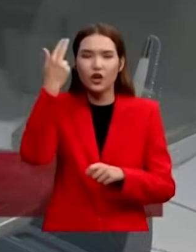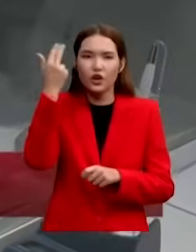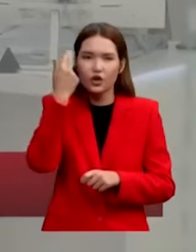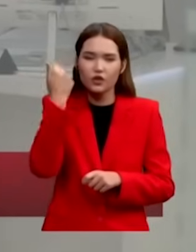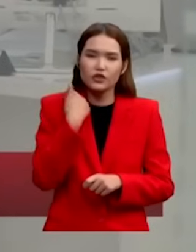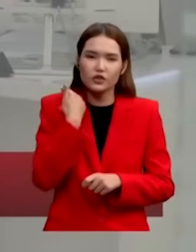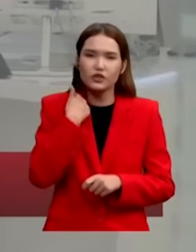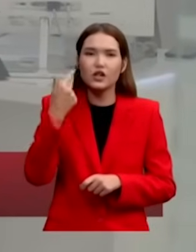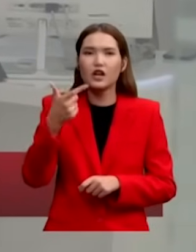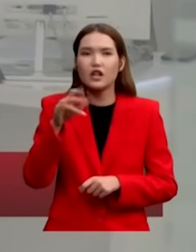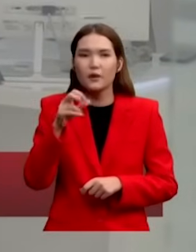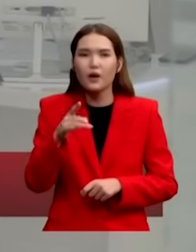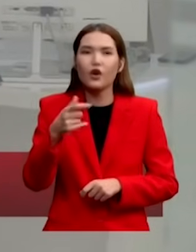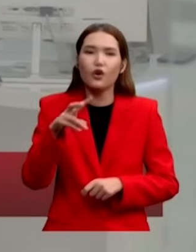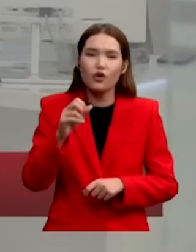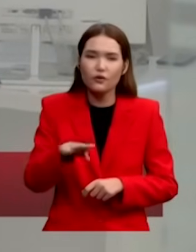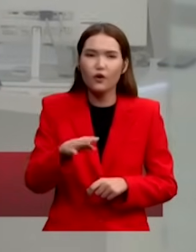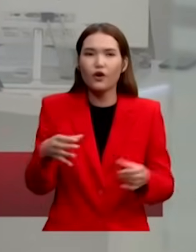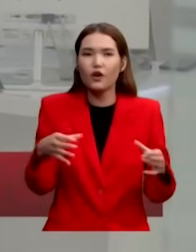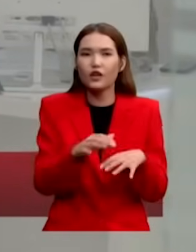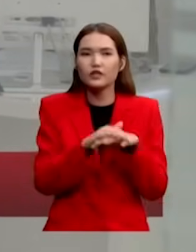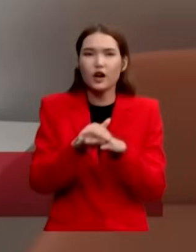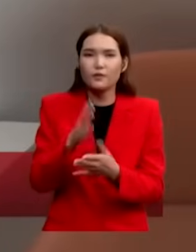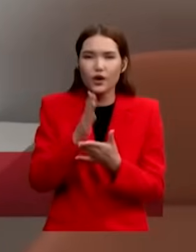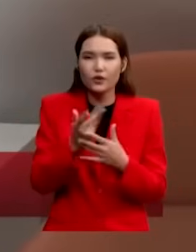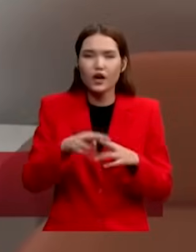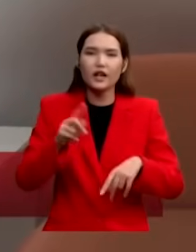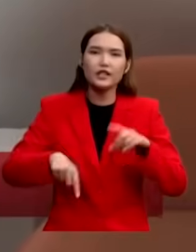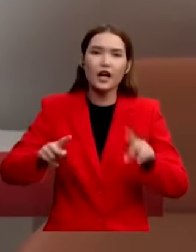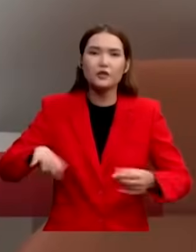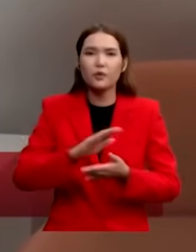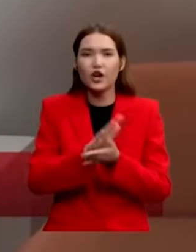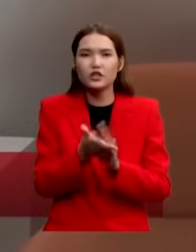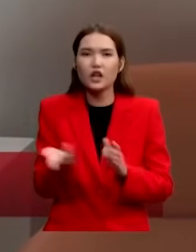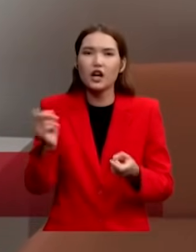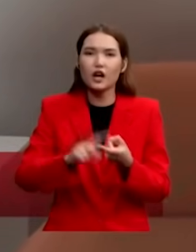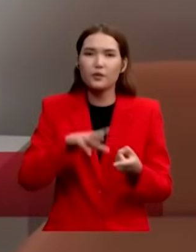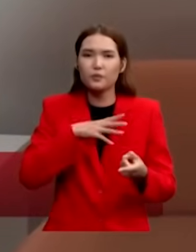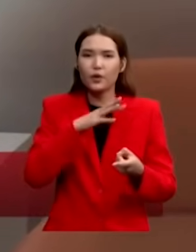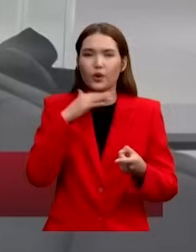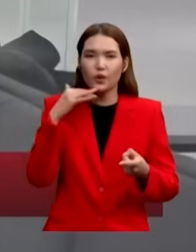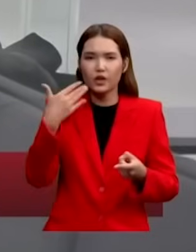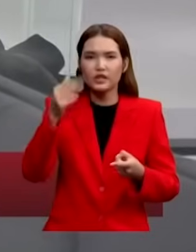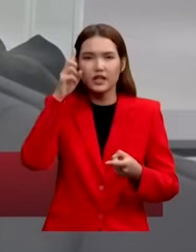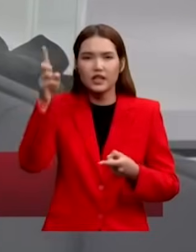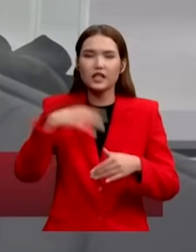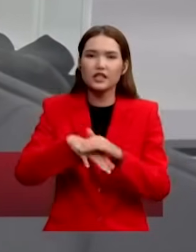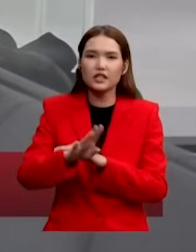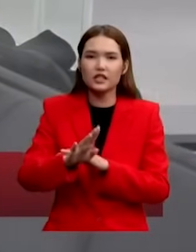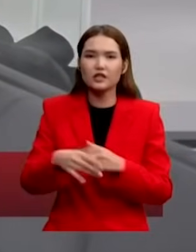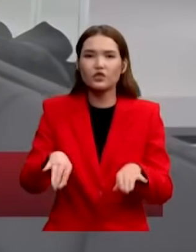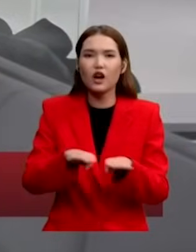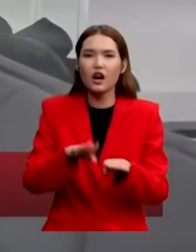және Германия банктерінің филиалдары бар еді. Дегенмен елдегі кейбір жағдайларға байланысты олардың көпшілігі елден кетіп жабылып